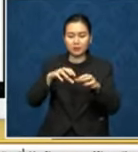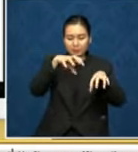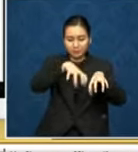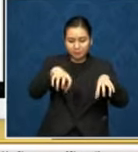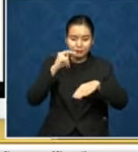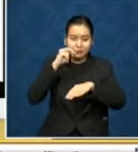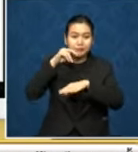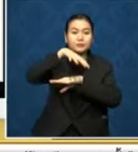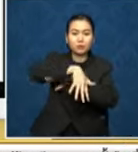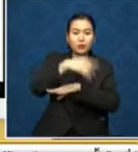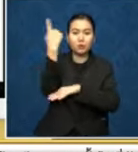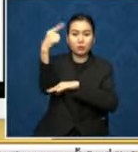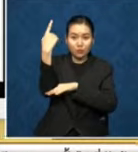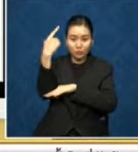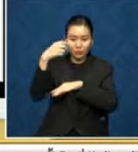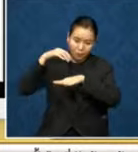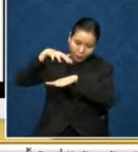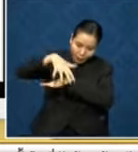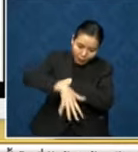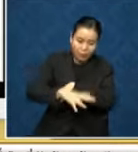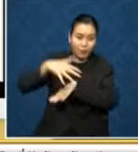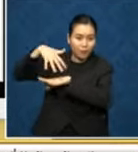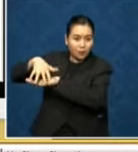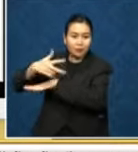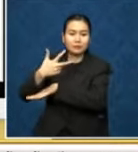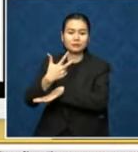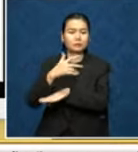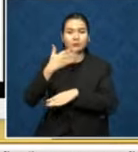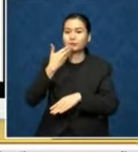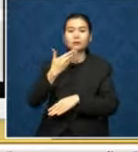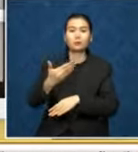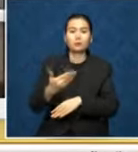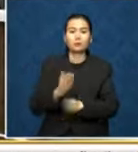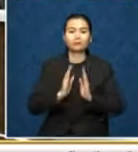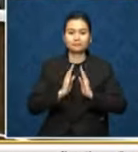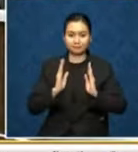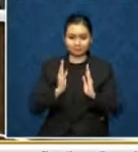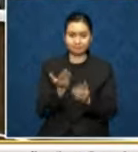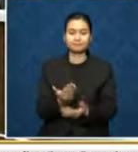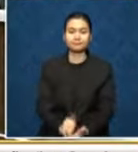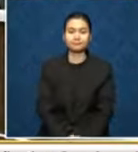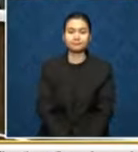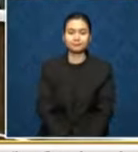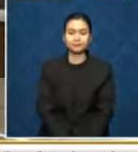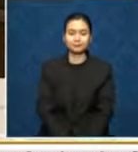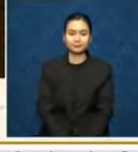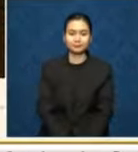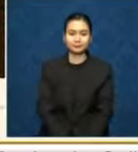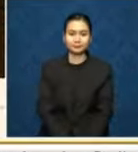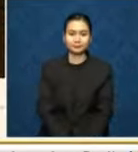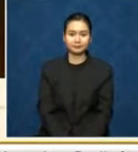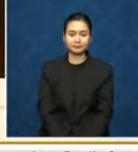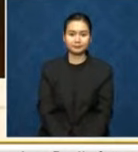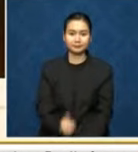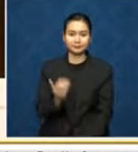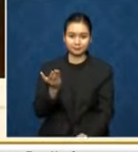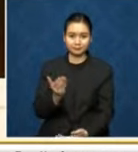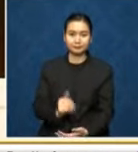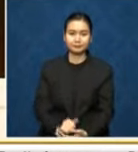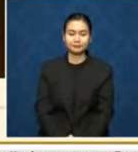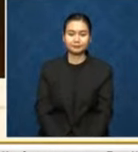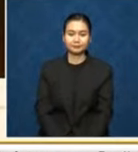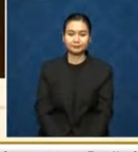งให้น้ำตกตลอดปีขอบคุณท่านประธานครับ ขอบคุณครับเชิญท่านธนยศทิมสุวรรณครับ